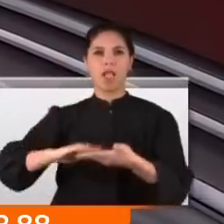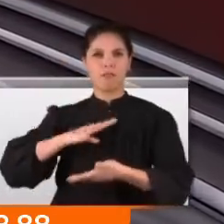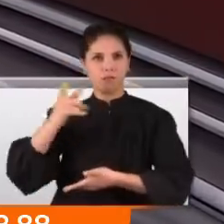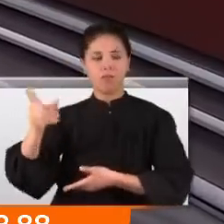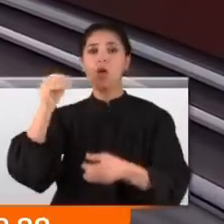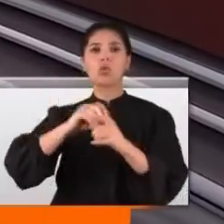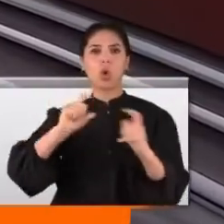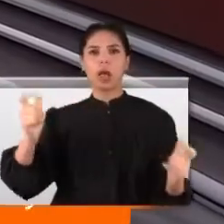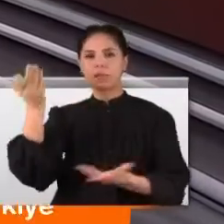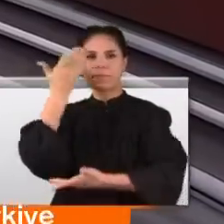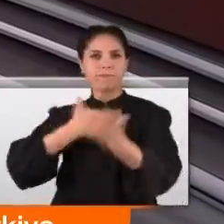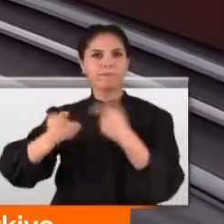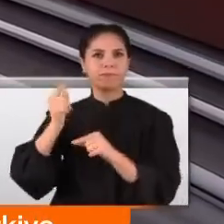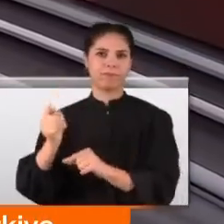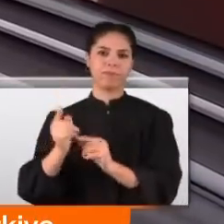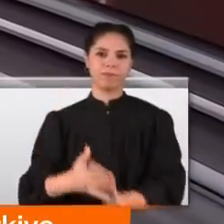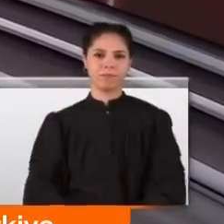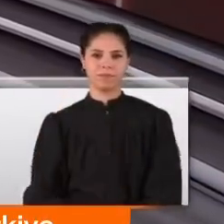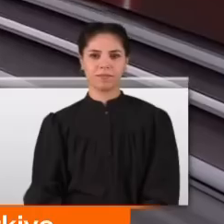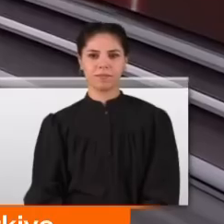Son gelişmeleri senden alalım Sultan.